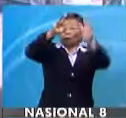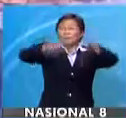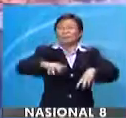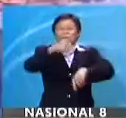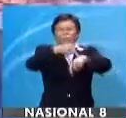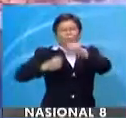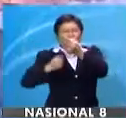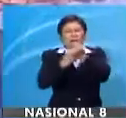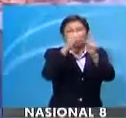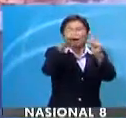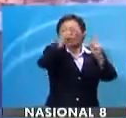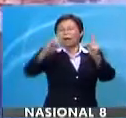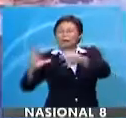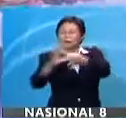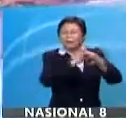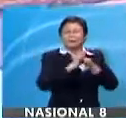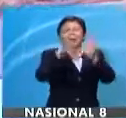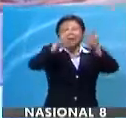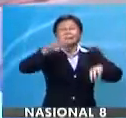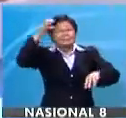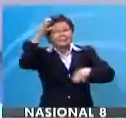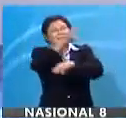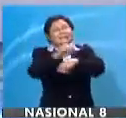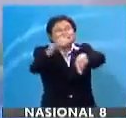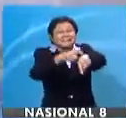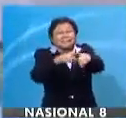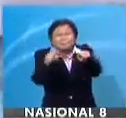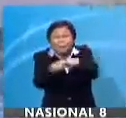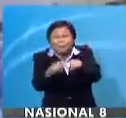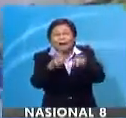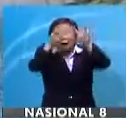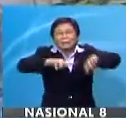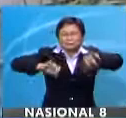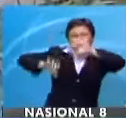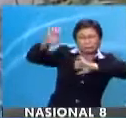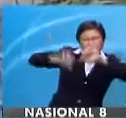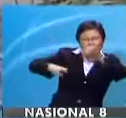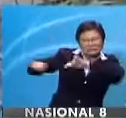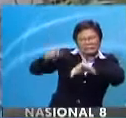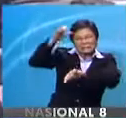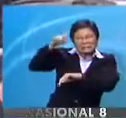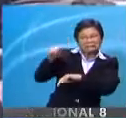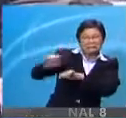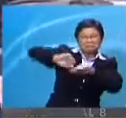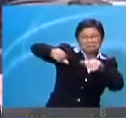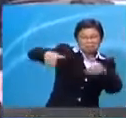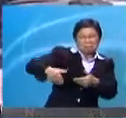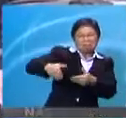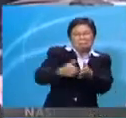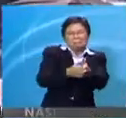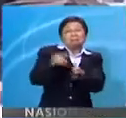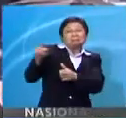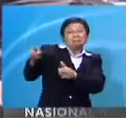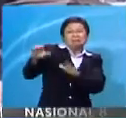menyokong penuh kerjasama ASEAN-China, namun pada masa yang sama mahu ASEAN menilai semula tindakan China memperkenalkan